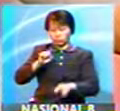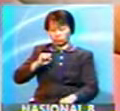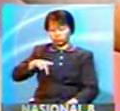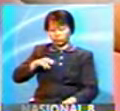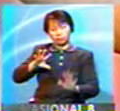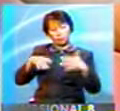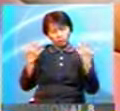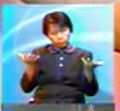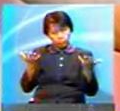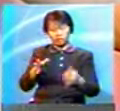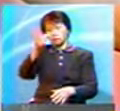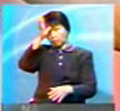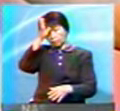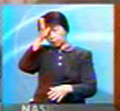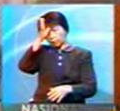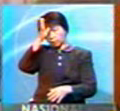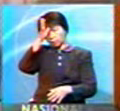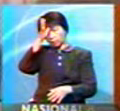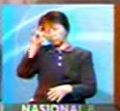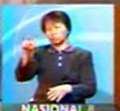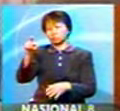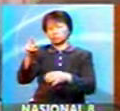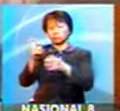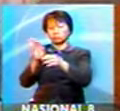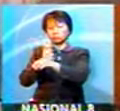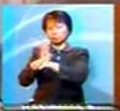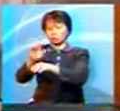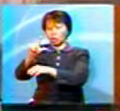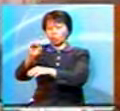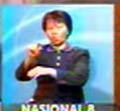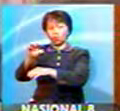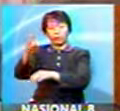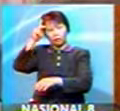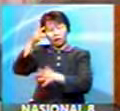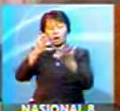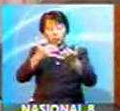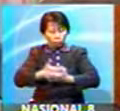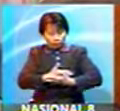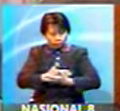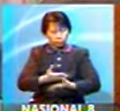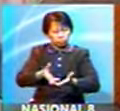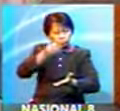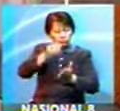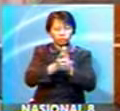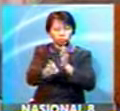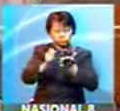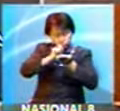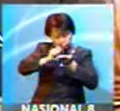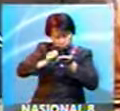pelajaran Malaysia, bapanya Muhammad Jusoh yang merupakan pengusaha kraf logam di Kelantan mahu anaknya mewarisi kemahiran